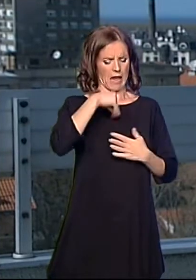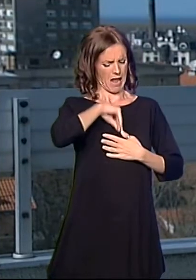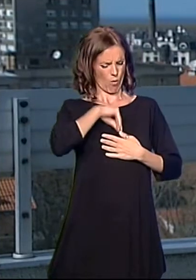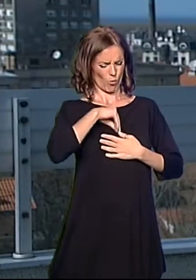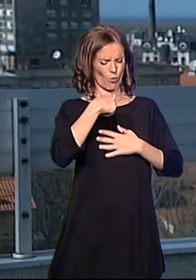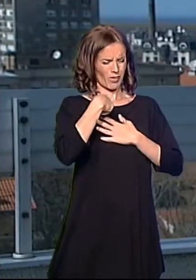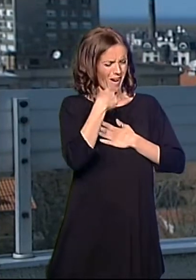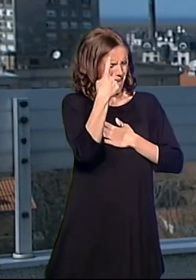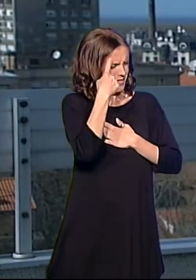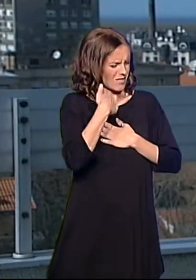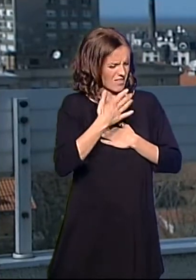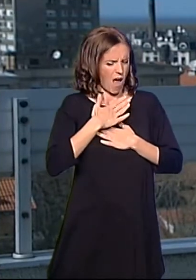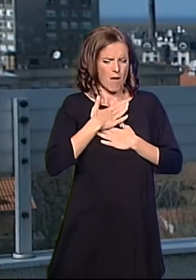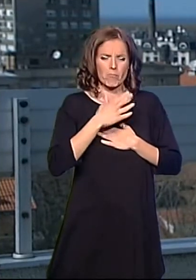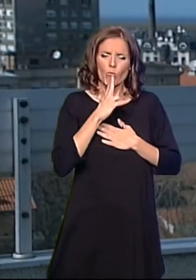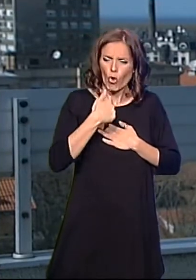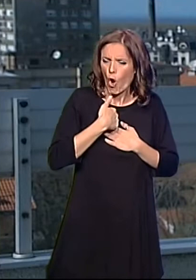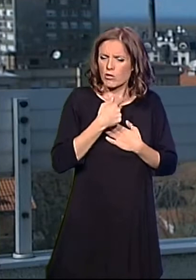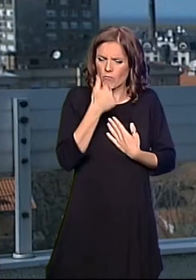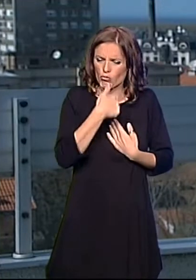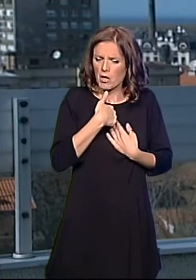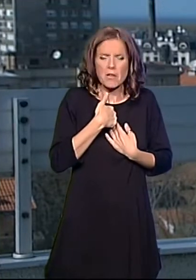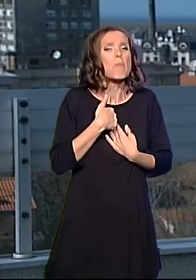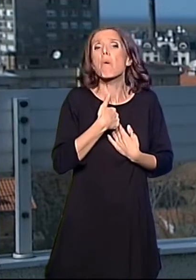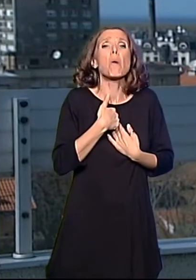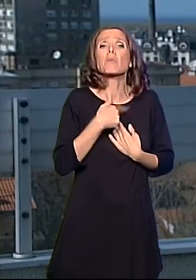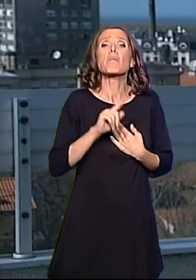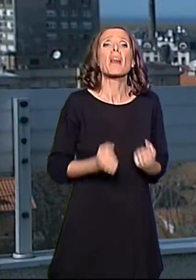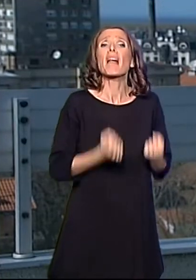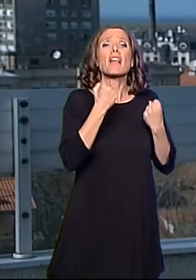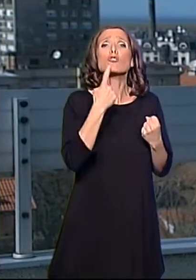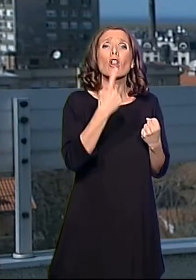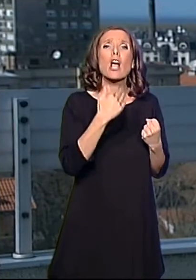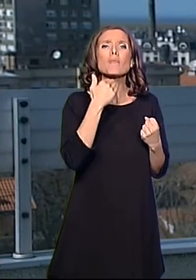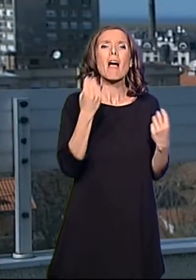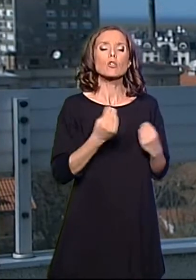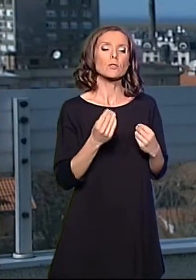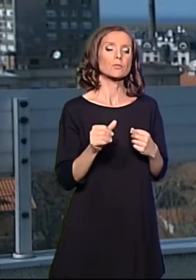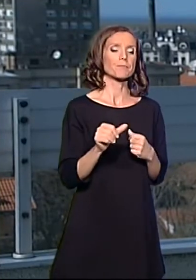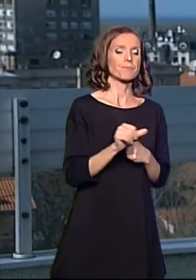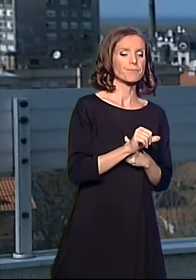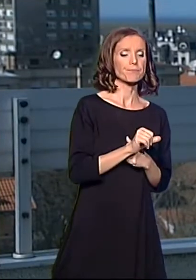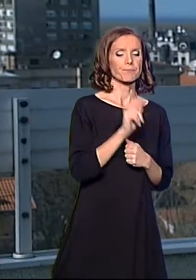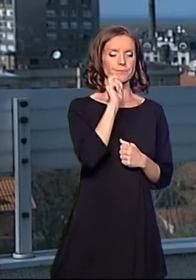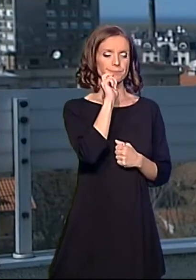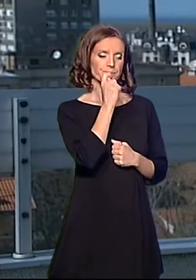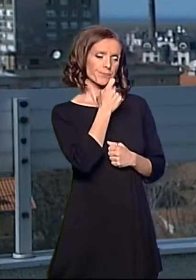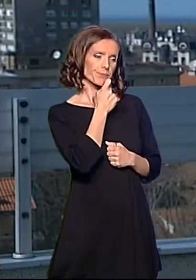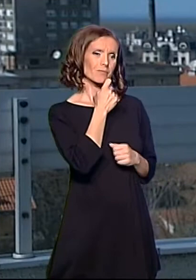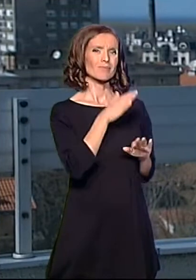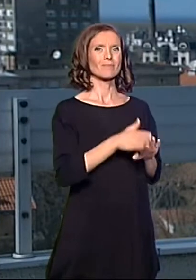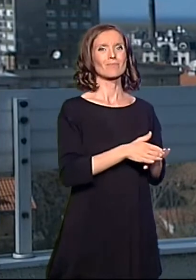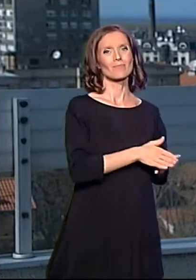znaš ko si, šta si, da onda tebi nije teško ni da kažeš. Čim se nešto mulja, čim se stavlja ispod tepiha, čim se